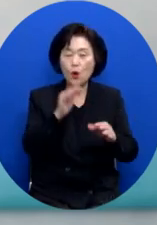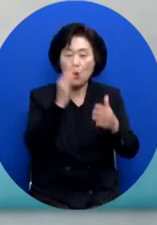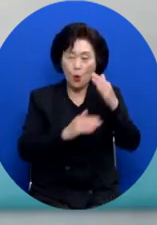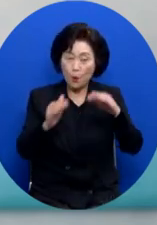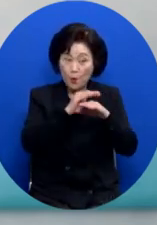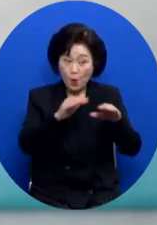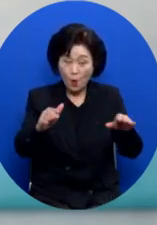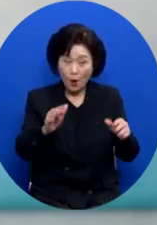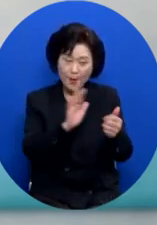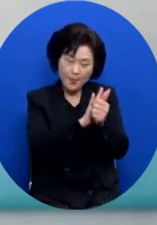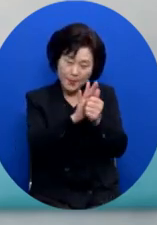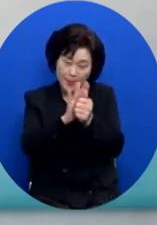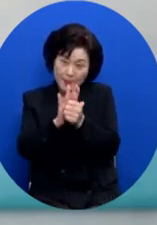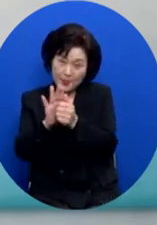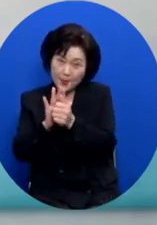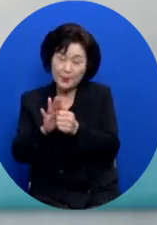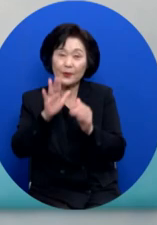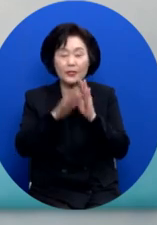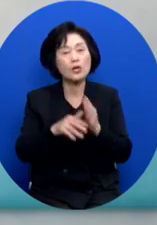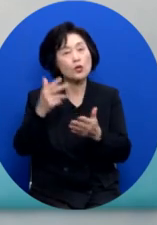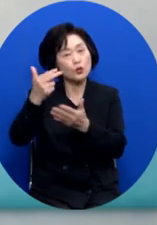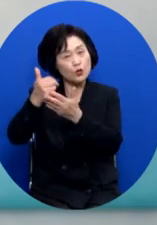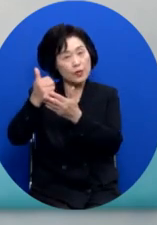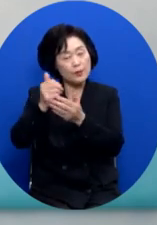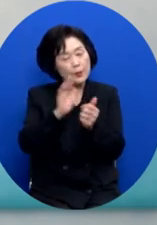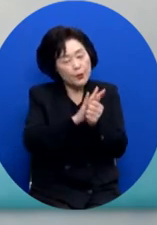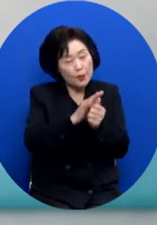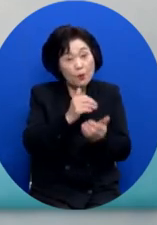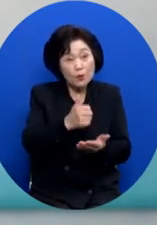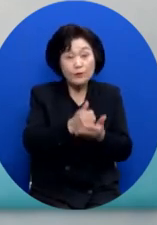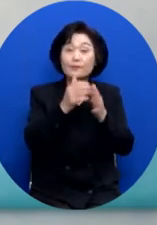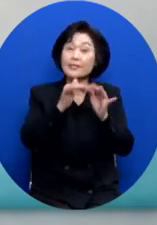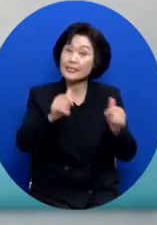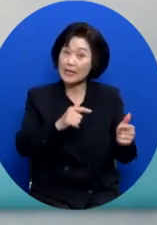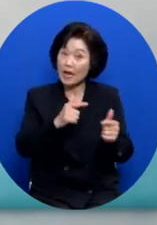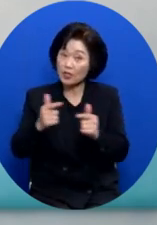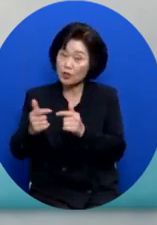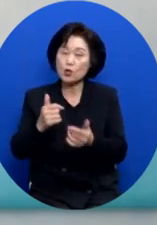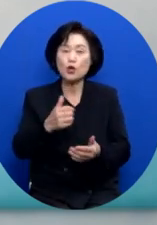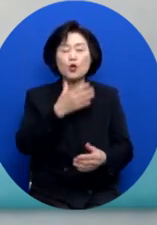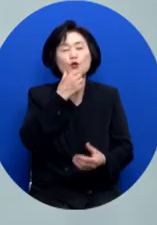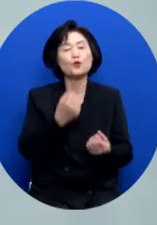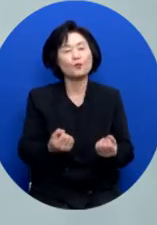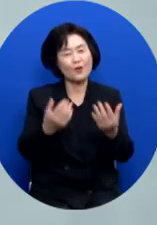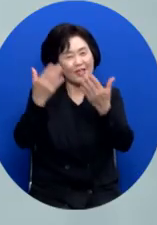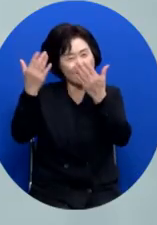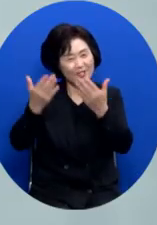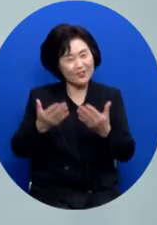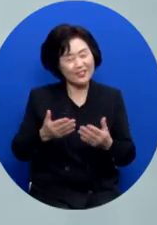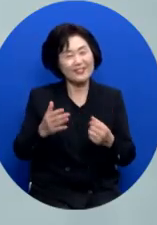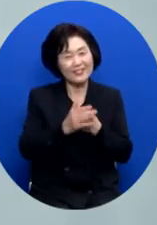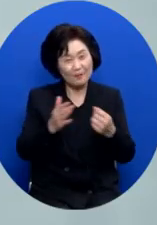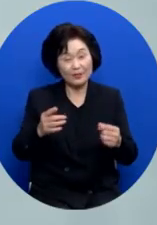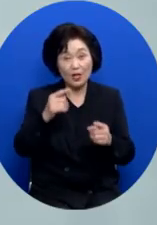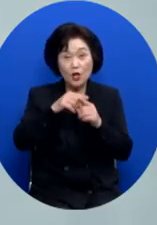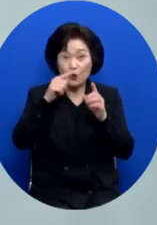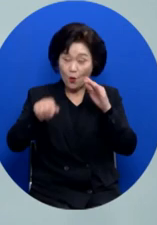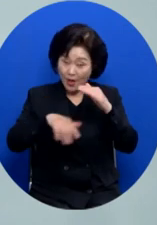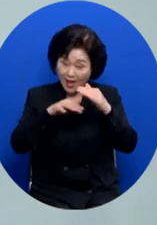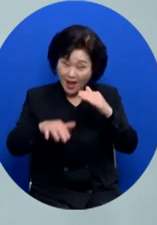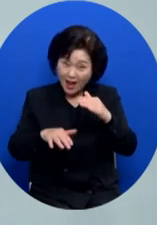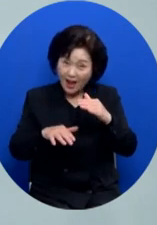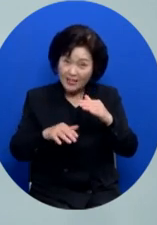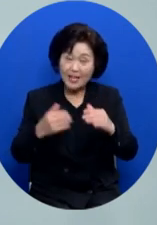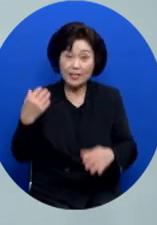때 주님은 돌보고 섬기는 자들을 오히려 축복해 주시기 때문입니다. 교회 내의 삶의